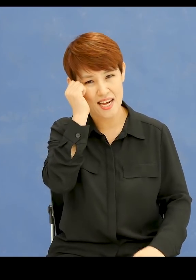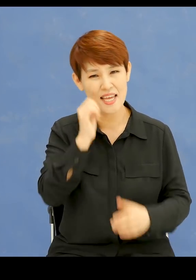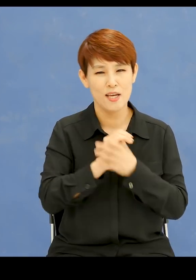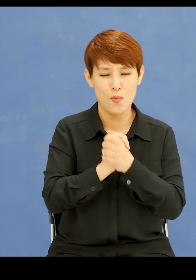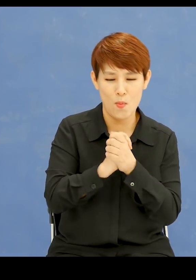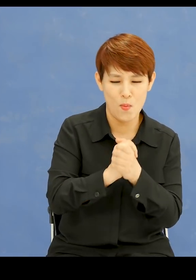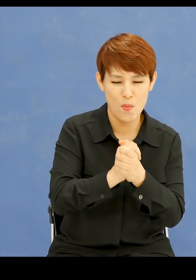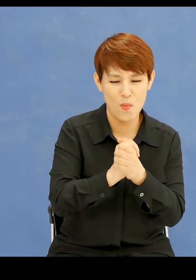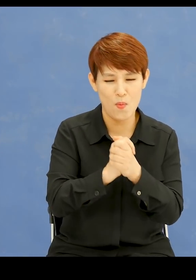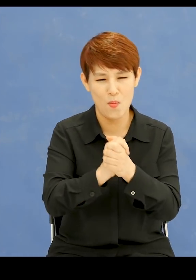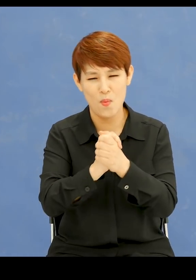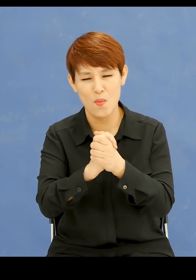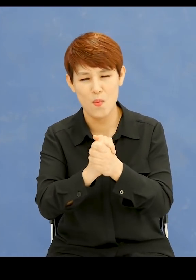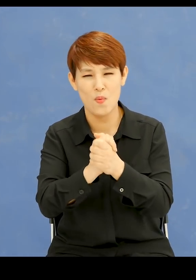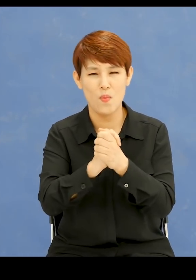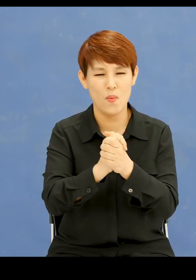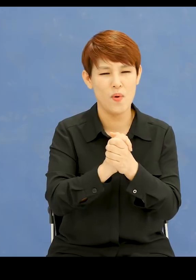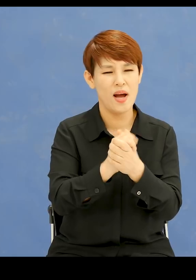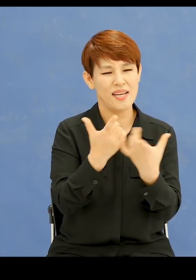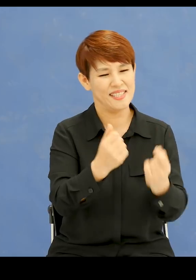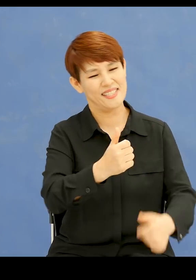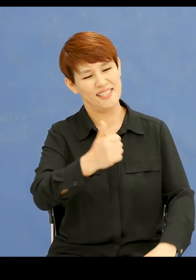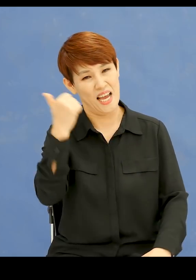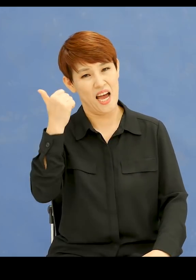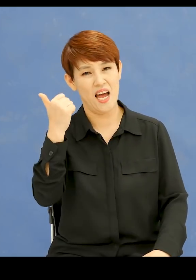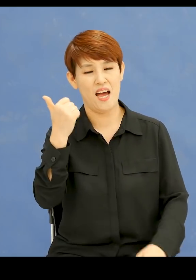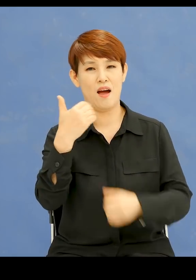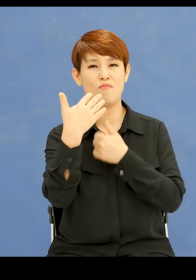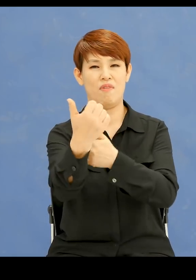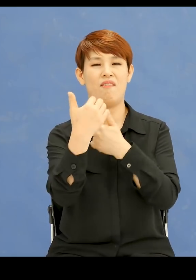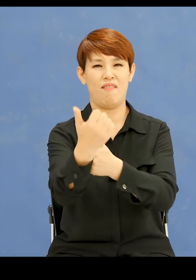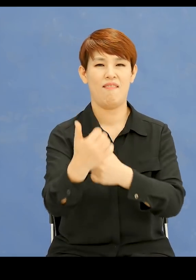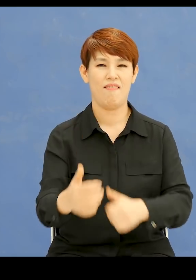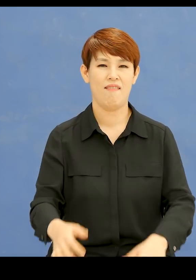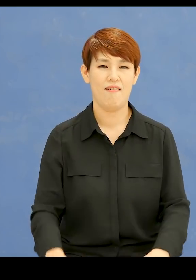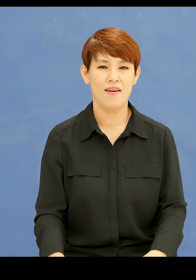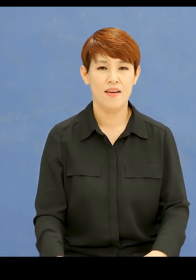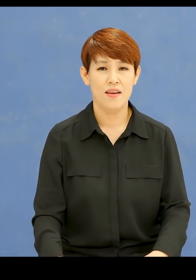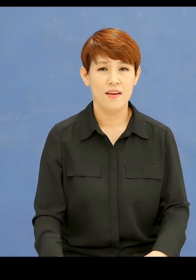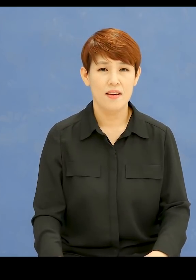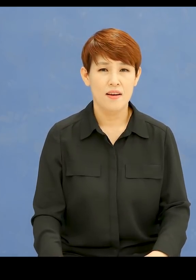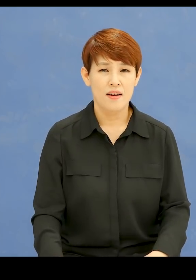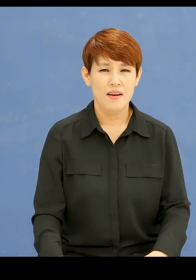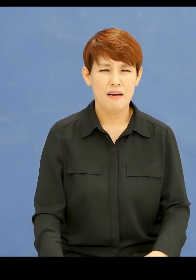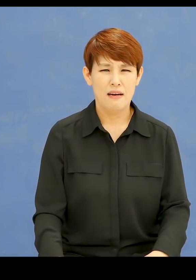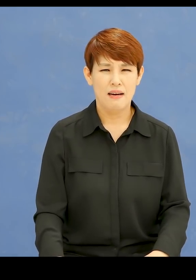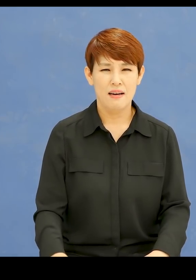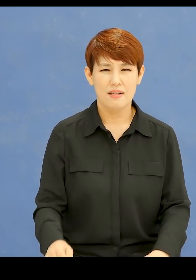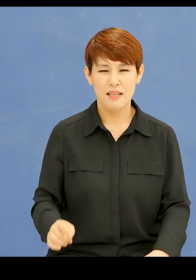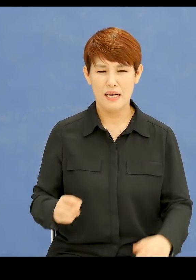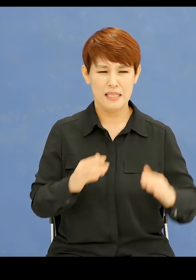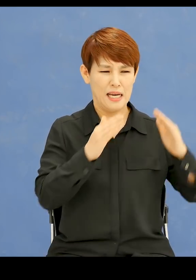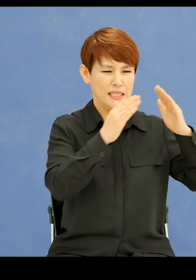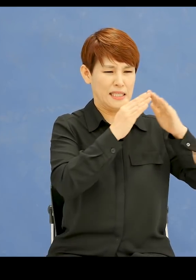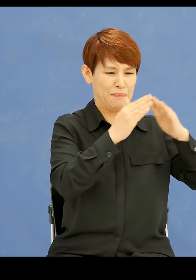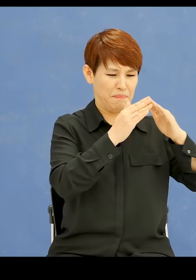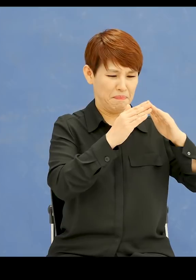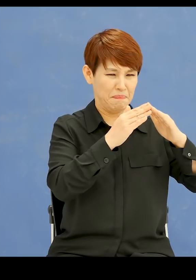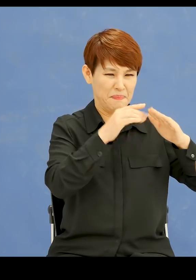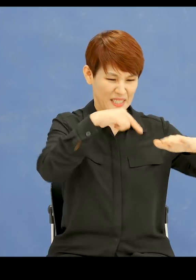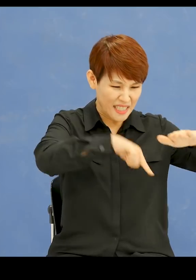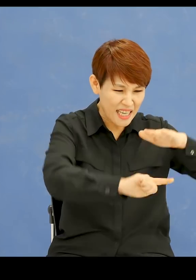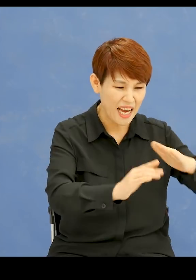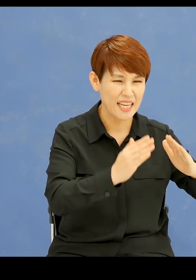기도를 하는데 같이 기도를 하러 가자고 친구들이 저를 불렀어요. 근데 저는 그냥 막 눅눅하고 막 끈적끈적한 뭐 지하실